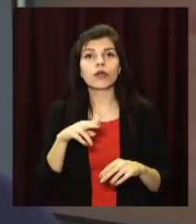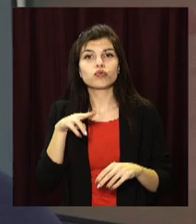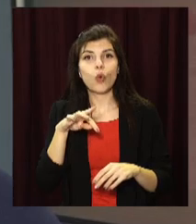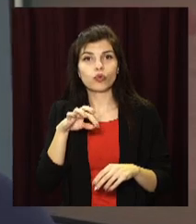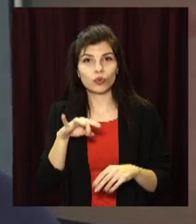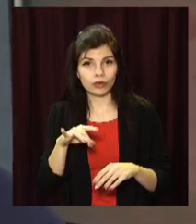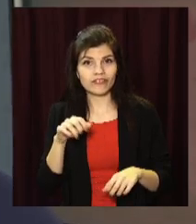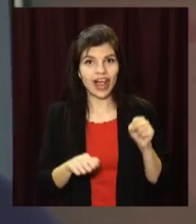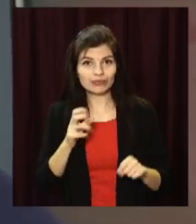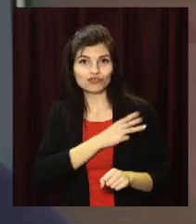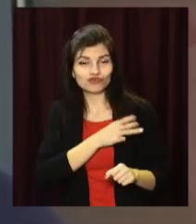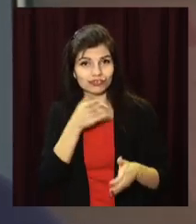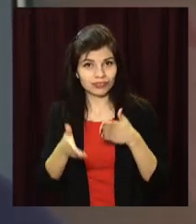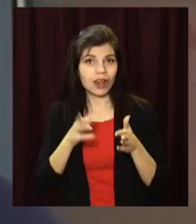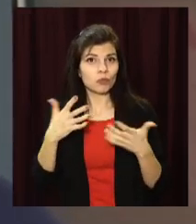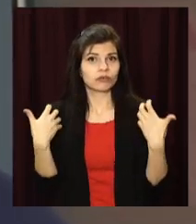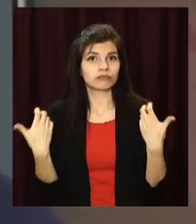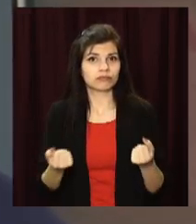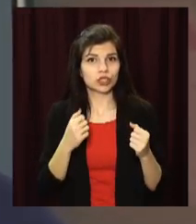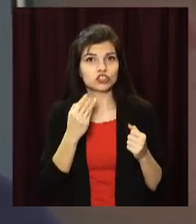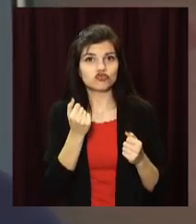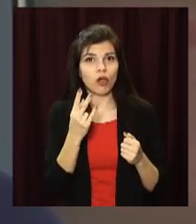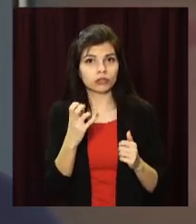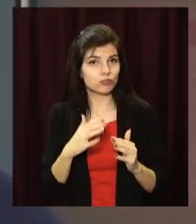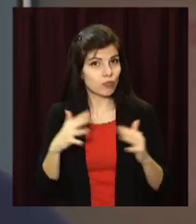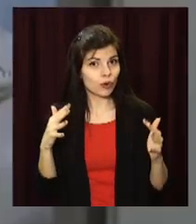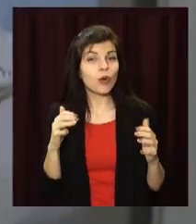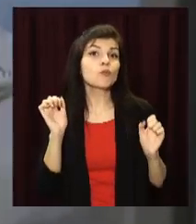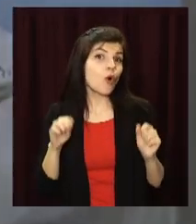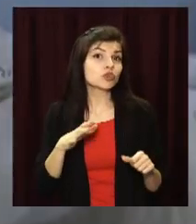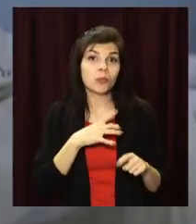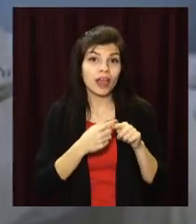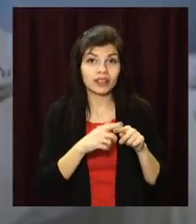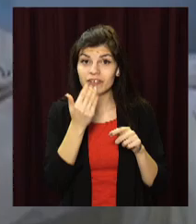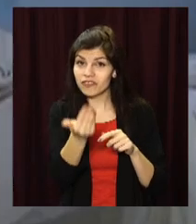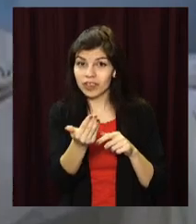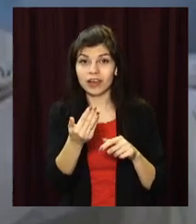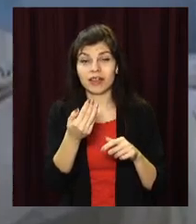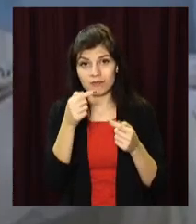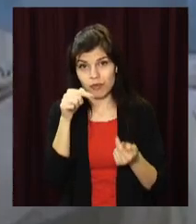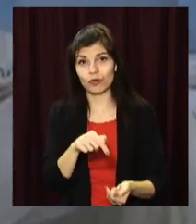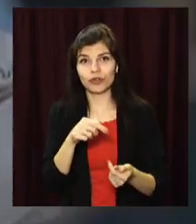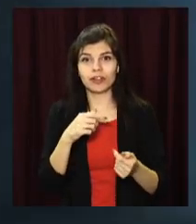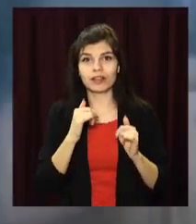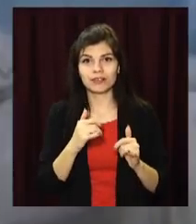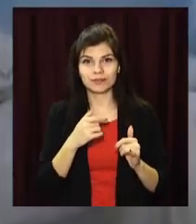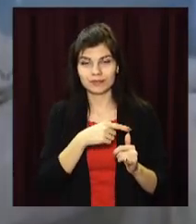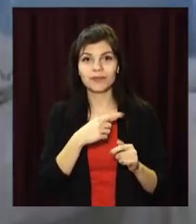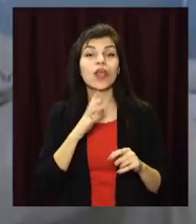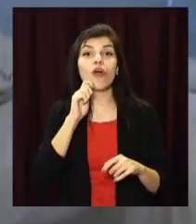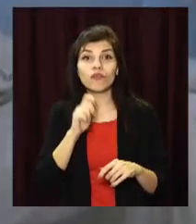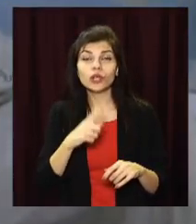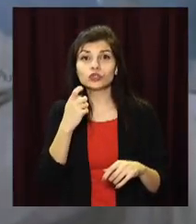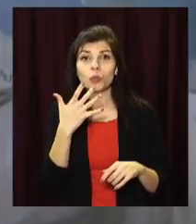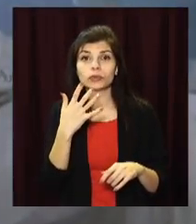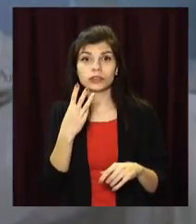для одужання. Можливо, саме це ви є наш донор. За рік в Україні провели 150 трансплантацій кісткового